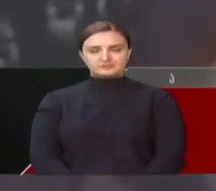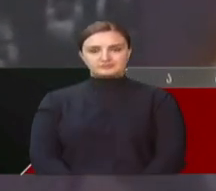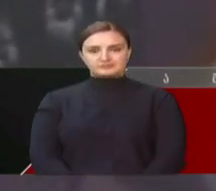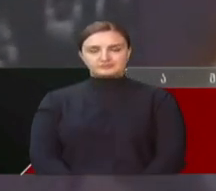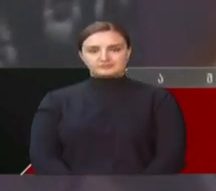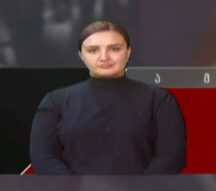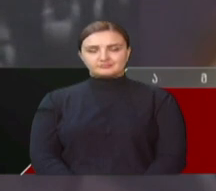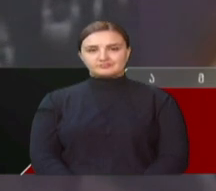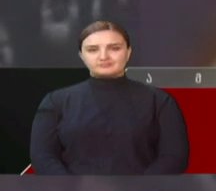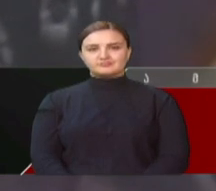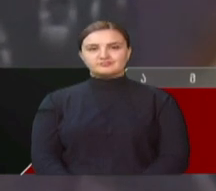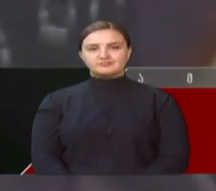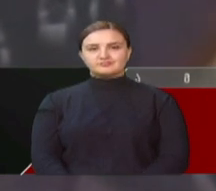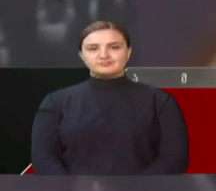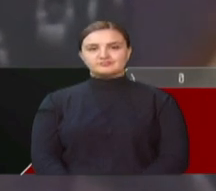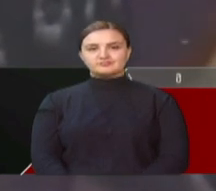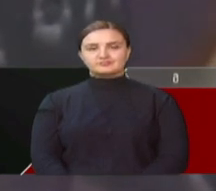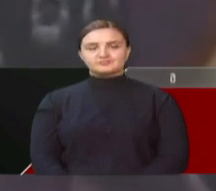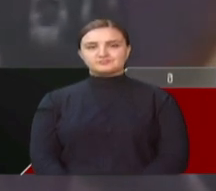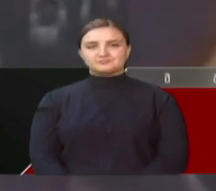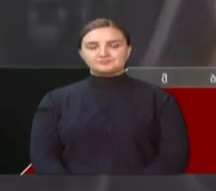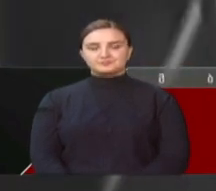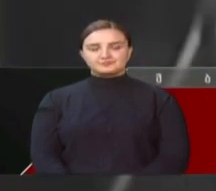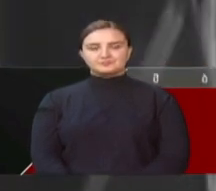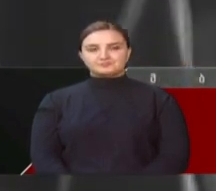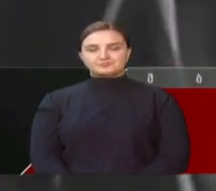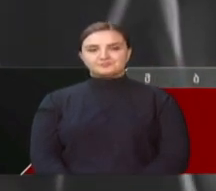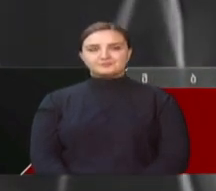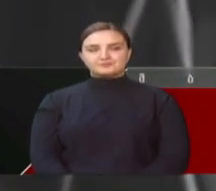რა გადაუწყვეტელი პრობლემა დგას თქვენს წინაშე?